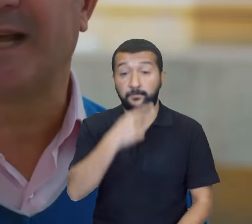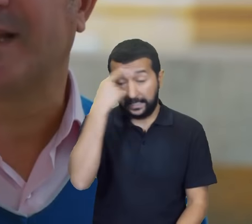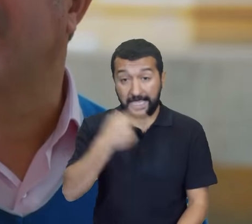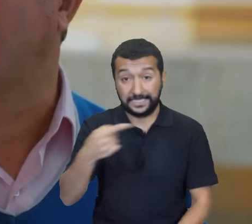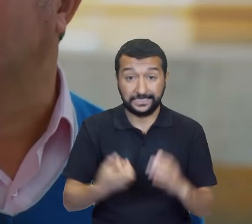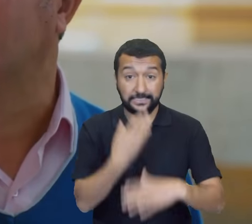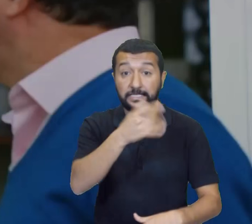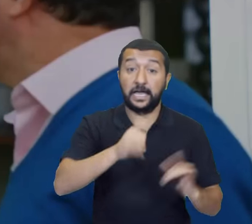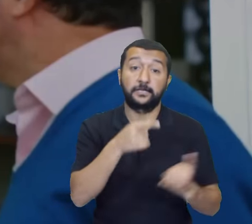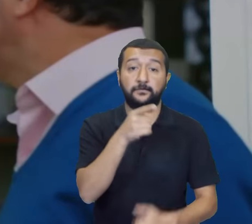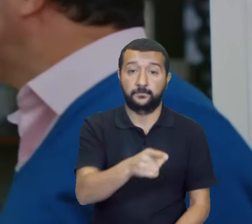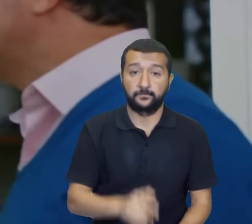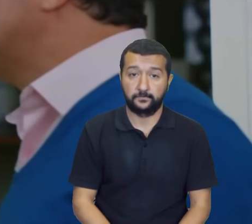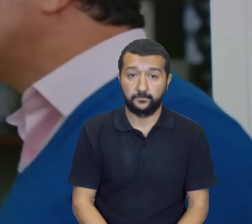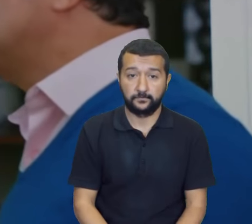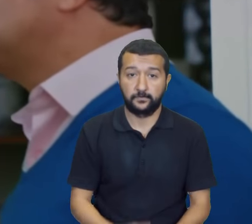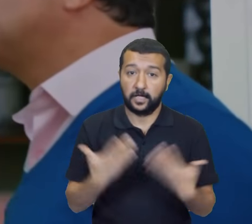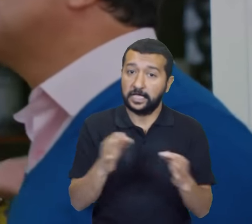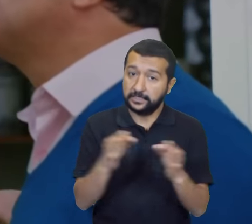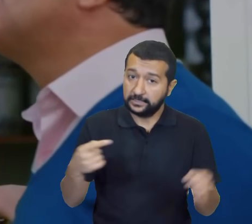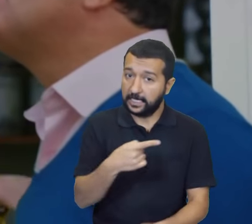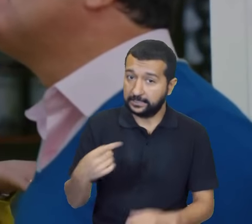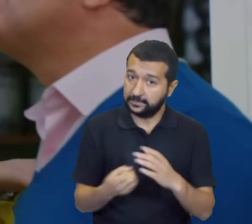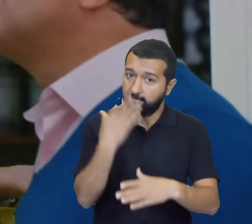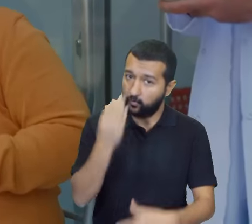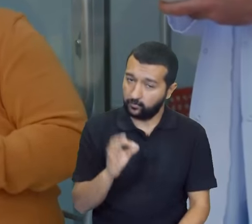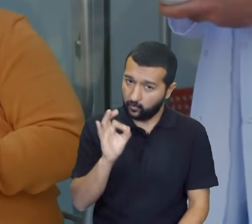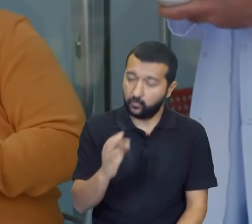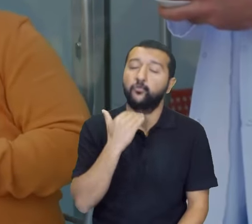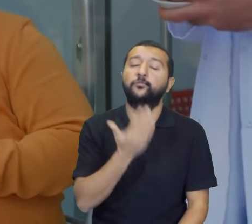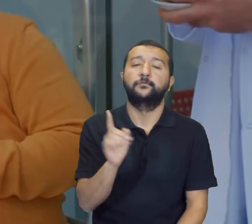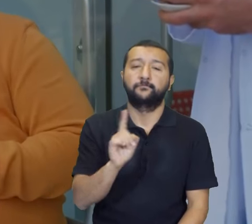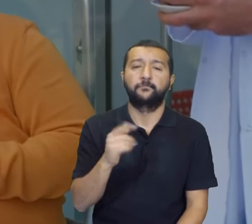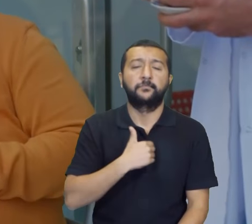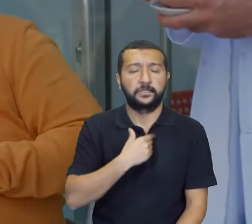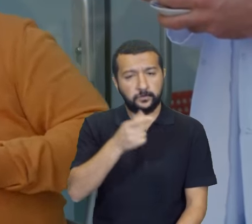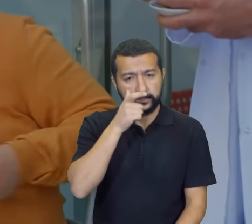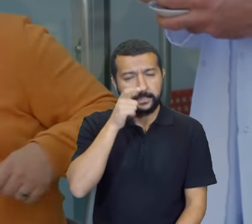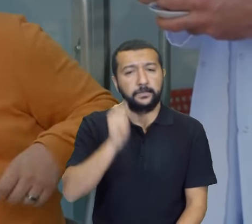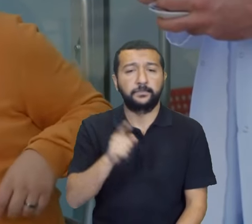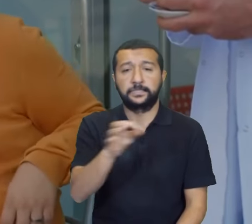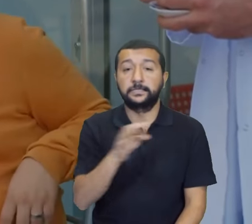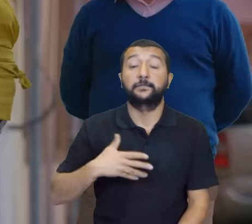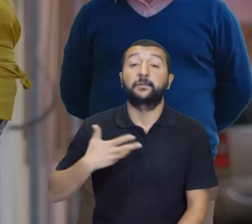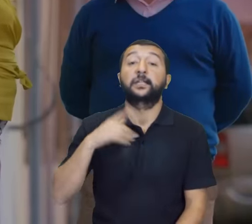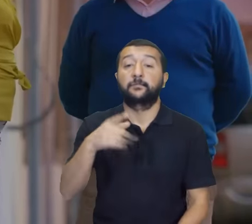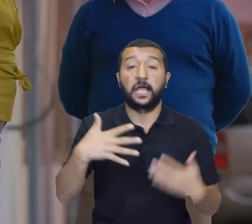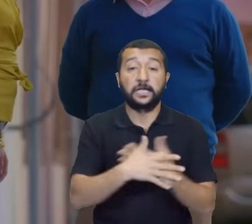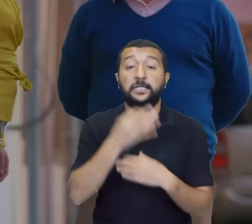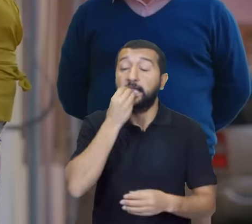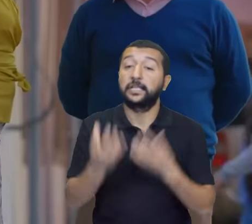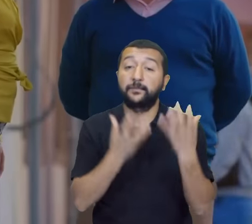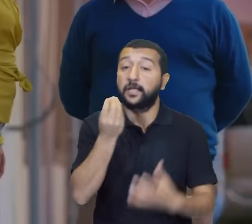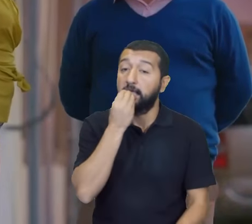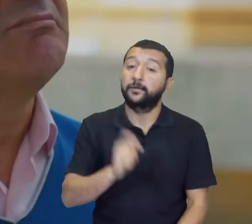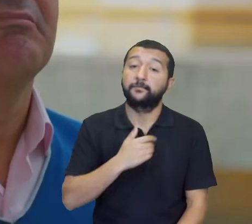eksik çıkarsa vay haline. Aa, hiç eksik çıkar mı? Olur mu öyle şey canım? Ben çok dikkat ederim, hiç merak etme. Akşama ne pişireyim